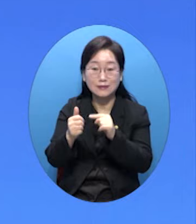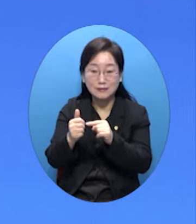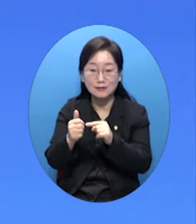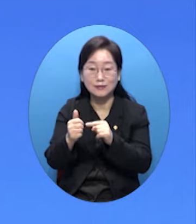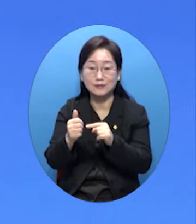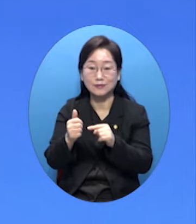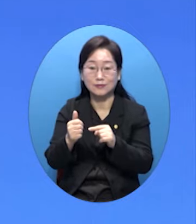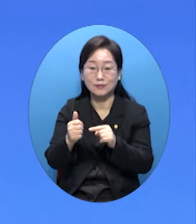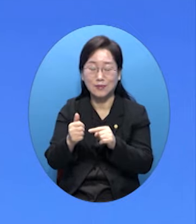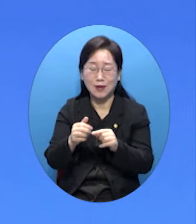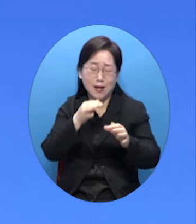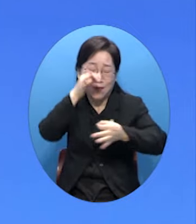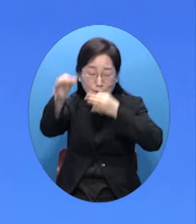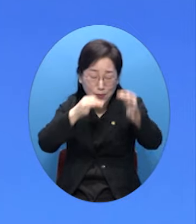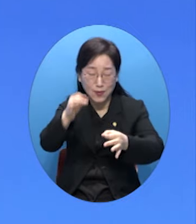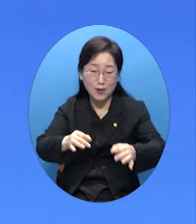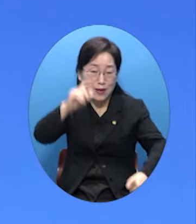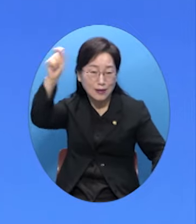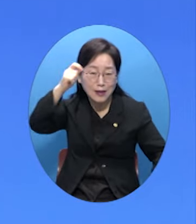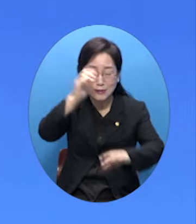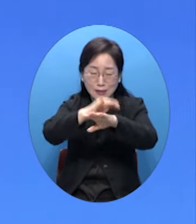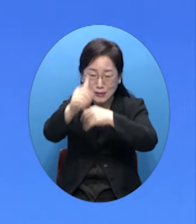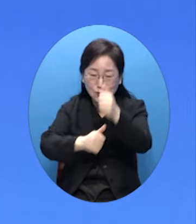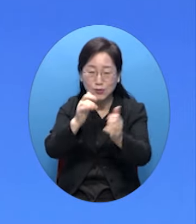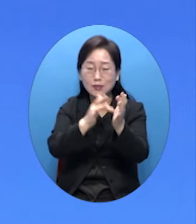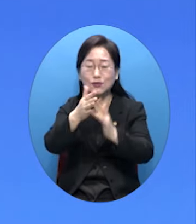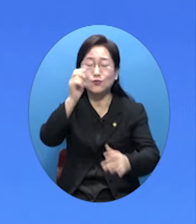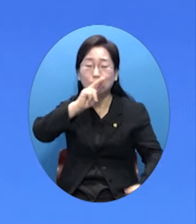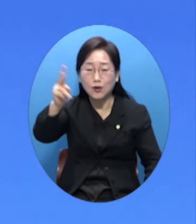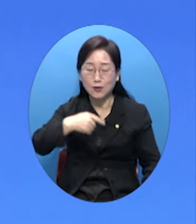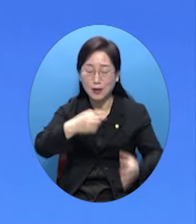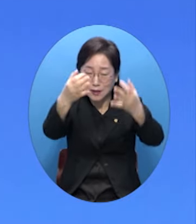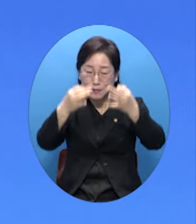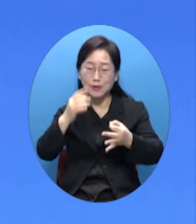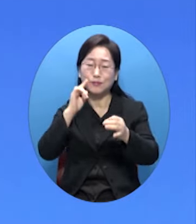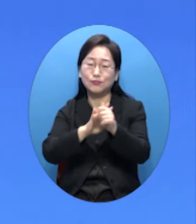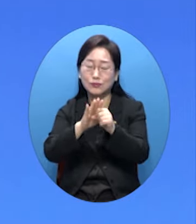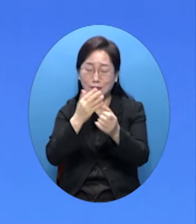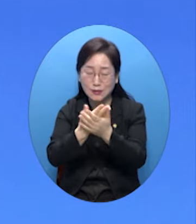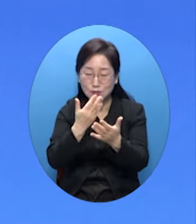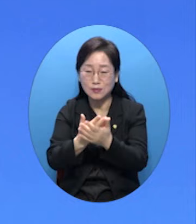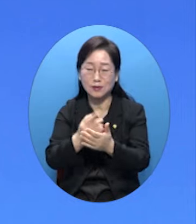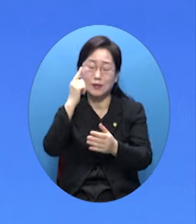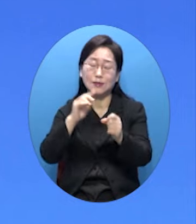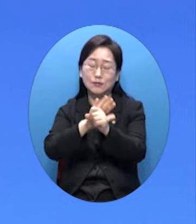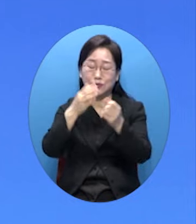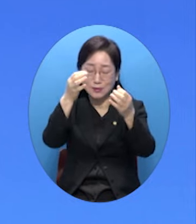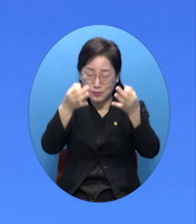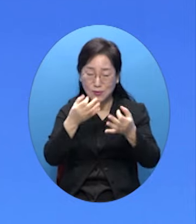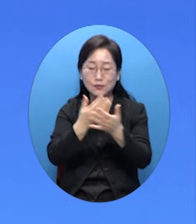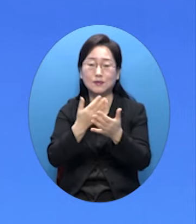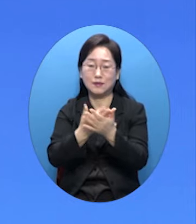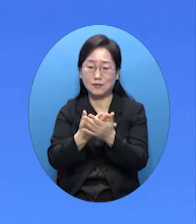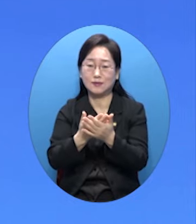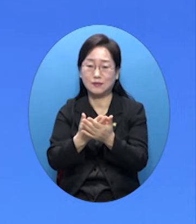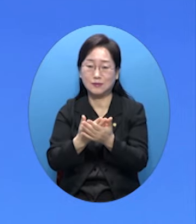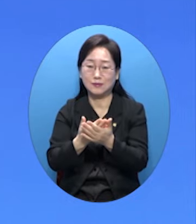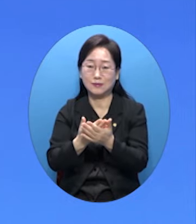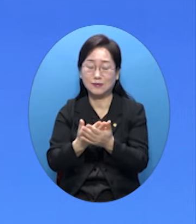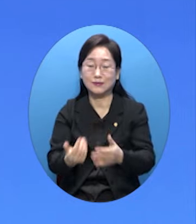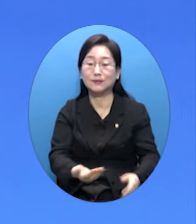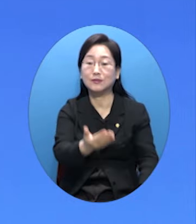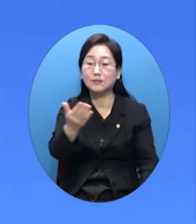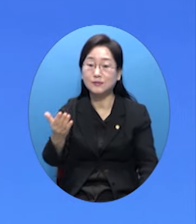바디메오가 외쳤습니다. 다윗의 자손 예수여 나를 불쌍히 여겨주옵소서 나를 불쌍히 여겨주옵소서.